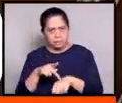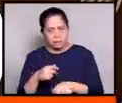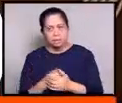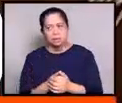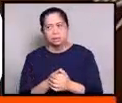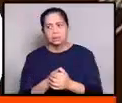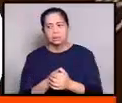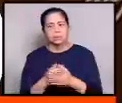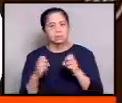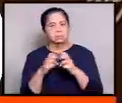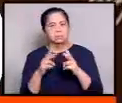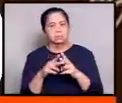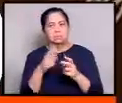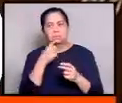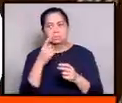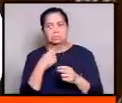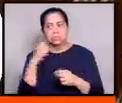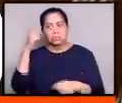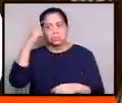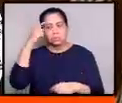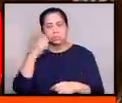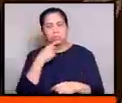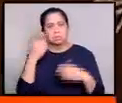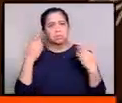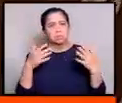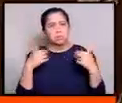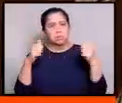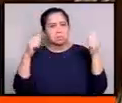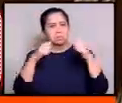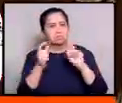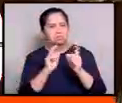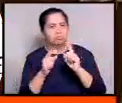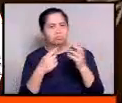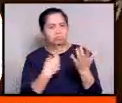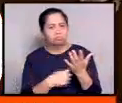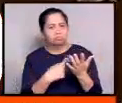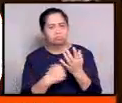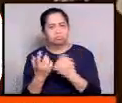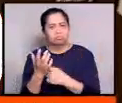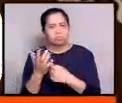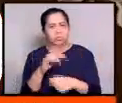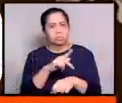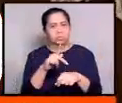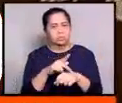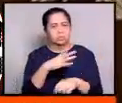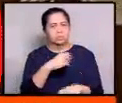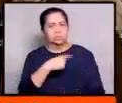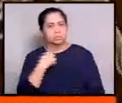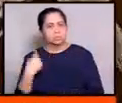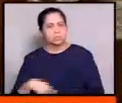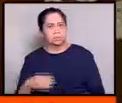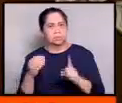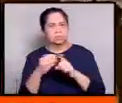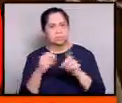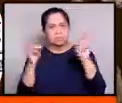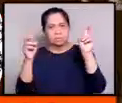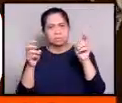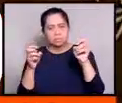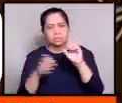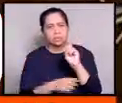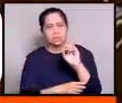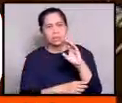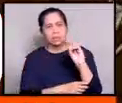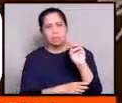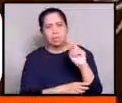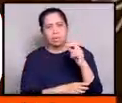Pilipinas. At kahit na sinabi ng pamahalaan na nagkaroon daw ng usapan ang Pilipinas at China tungkol dun sa